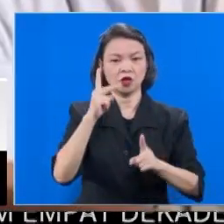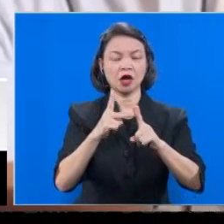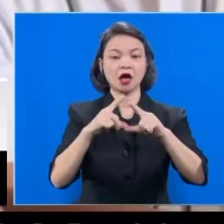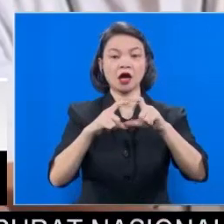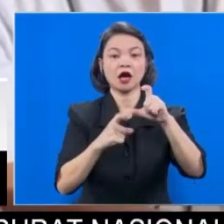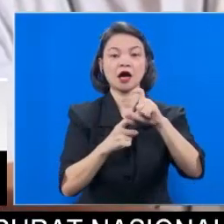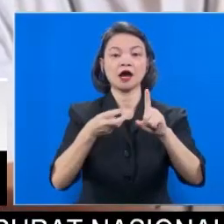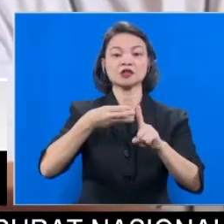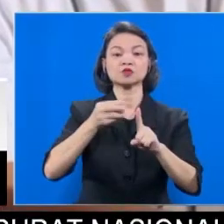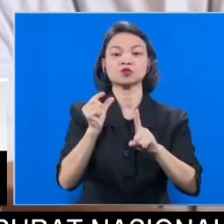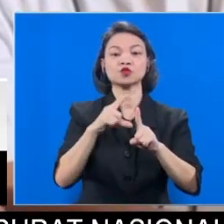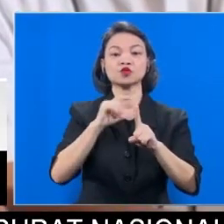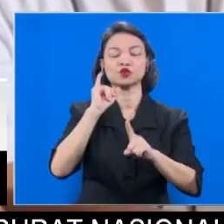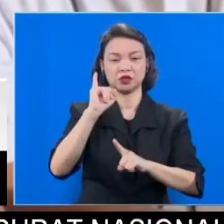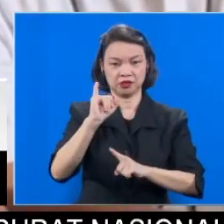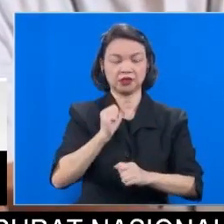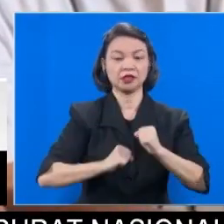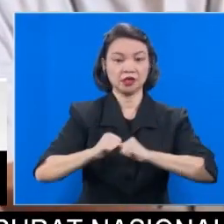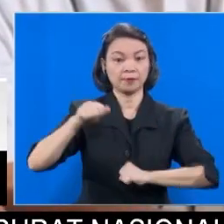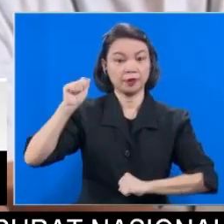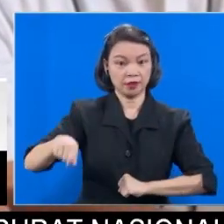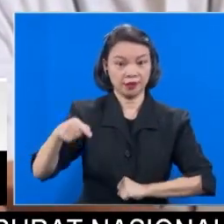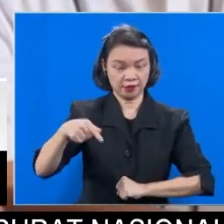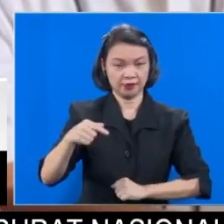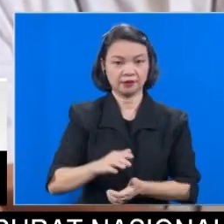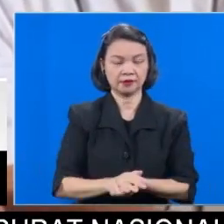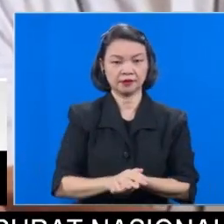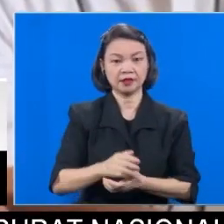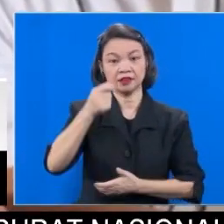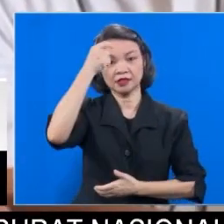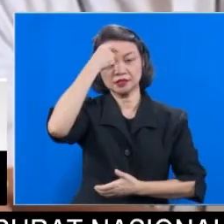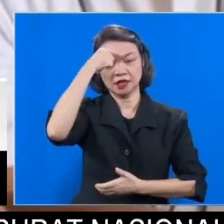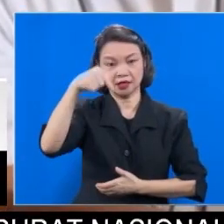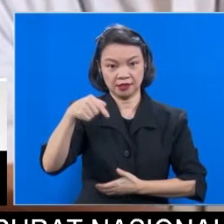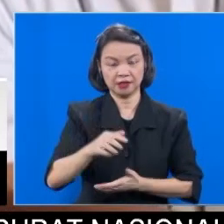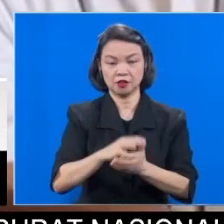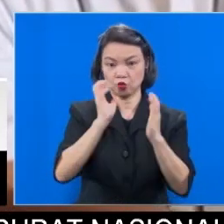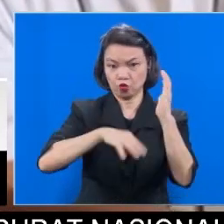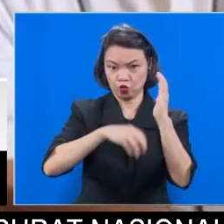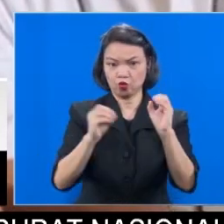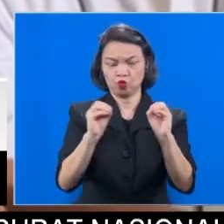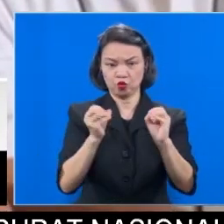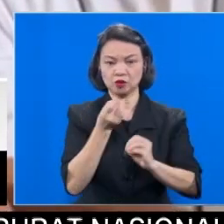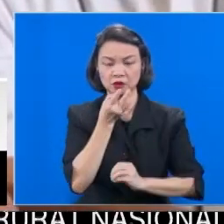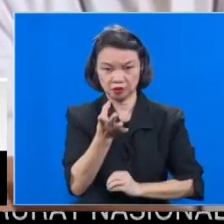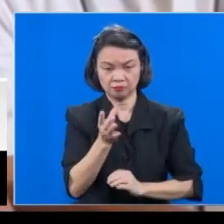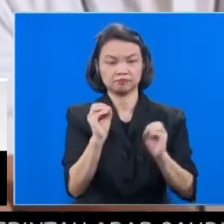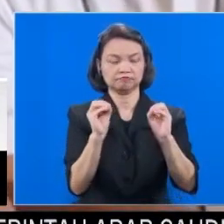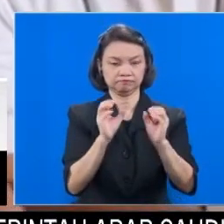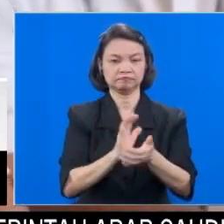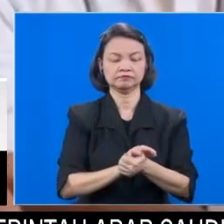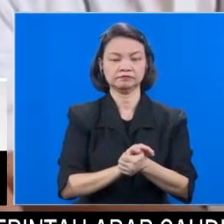justeru terpidana yang menangis sebagai tersangka adalah ilegal mining naik dalam rangka penyidikan